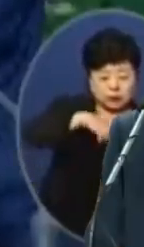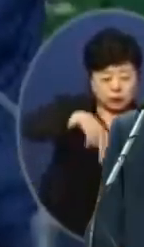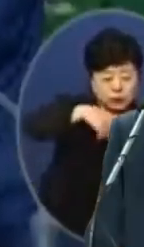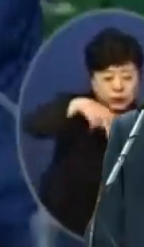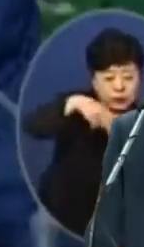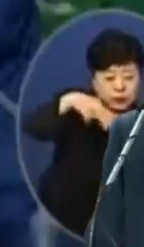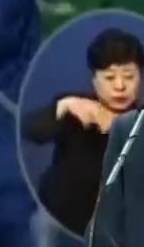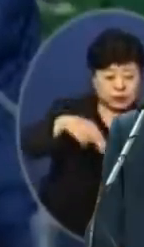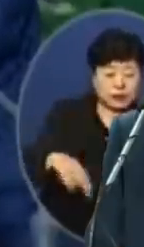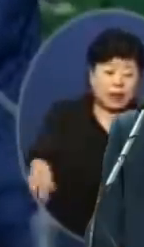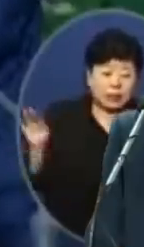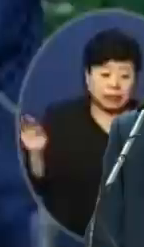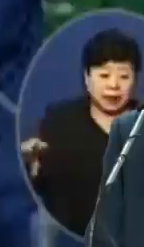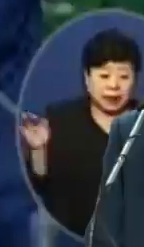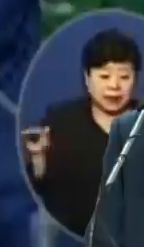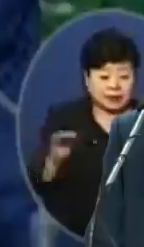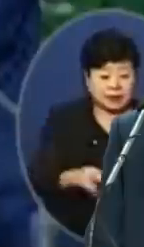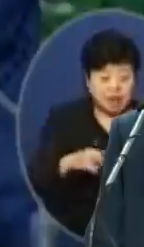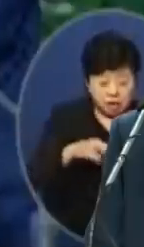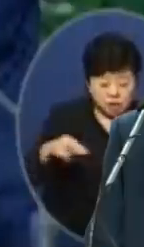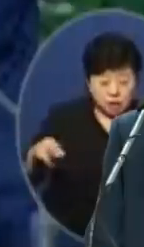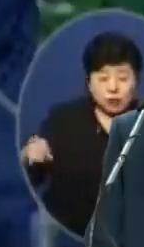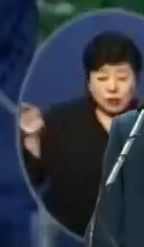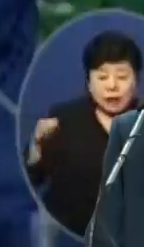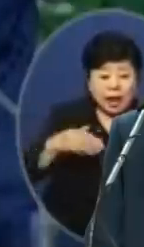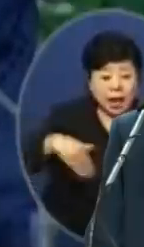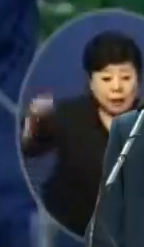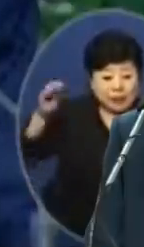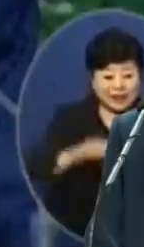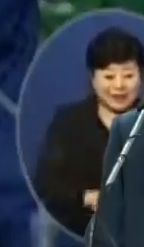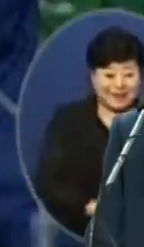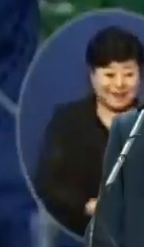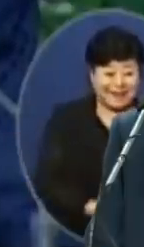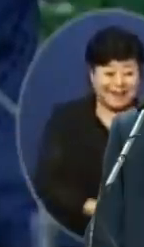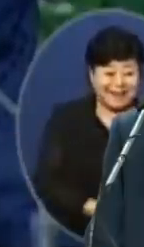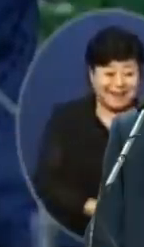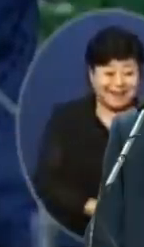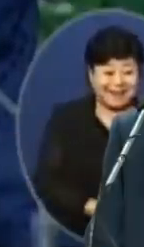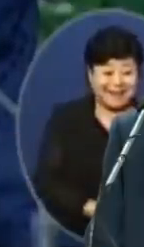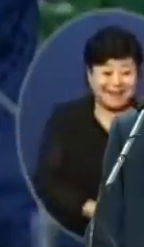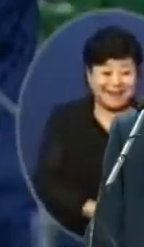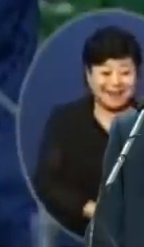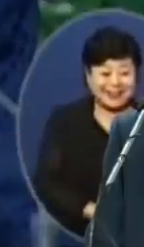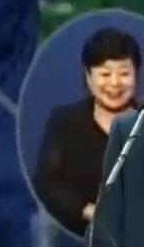돌다니면 날아가는데 여의도로 날아가지 않습니까?